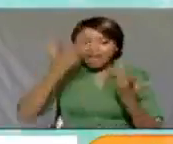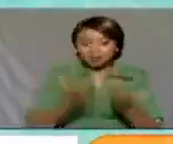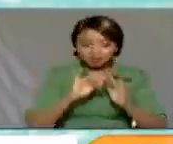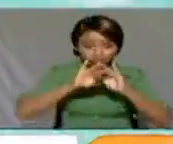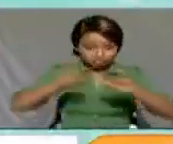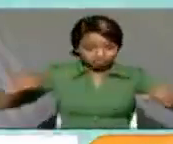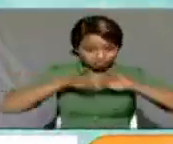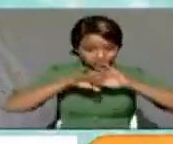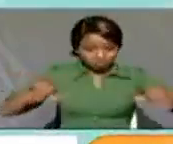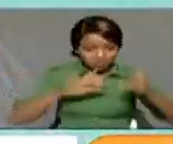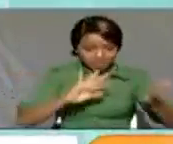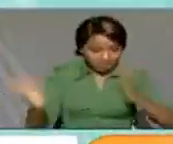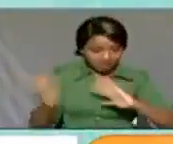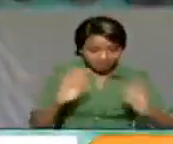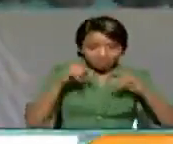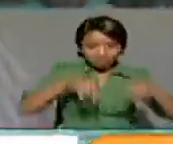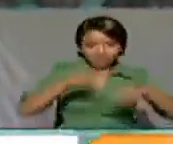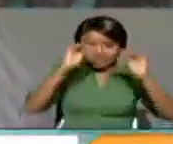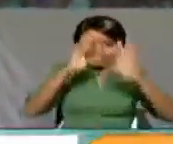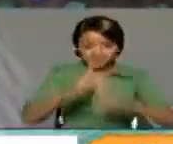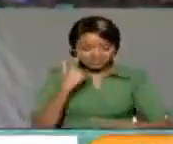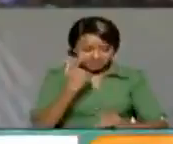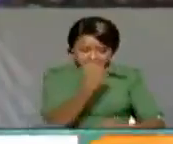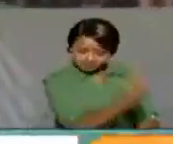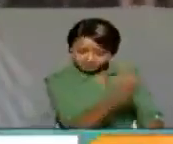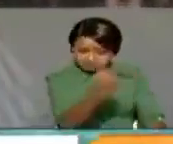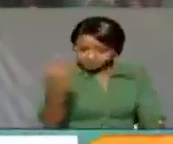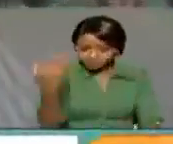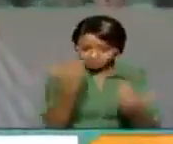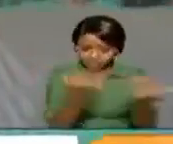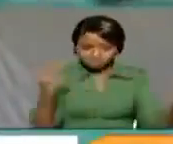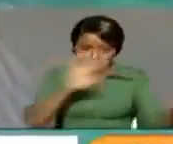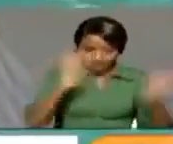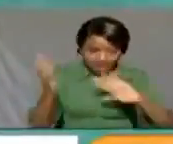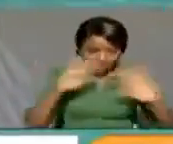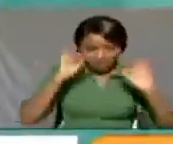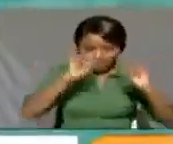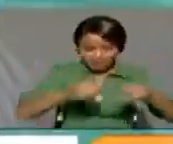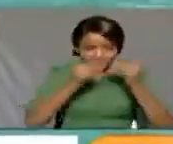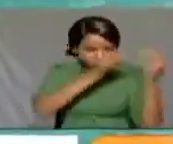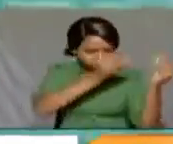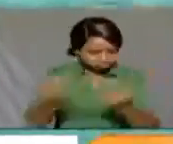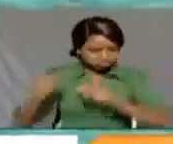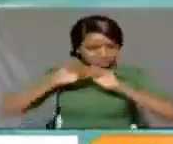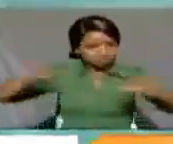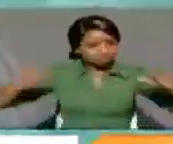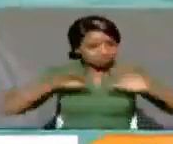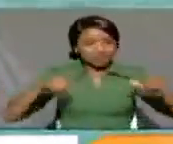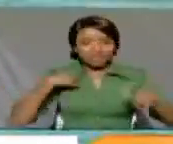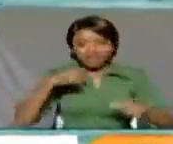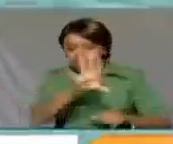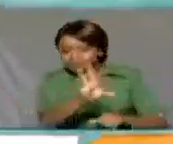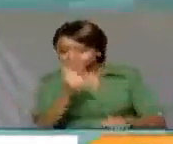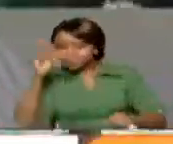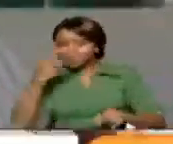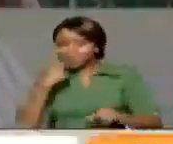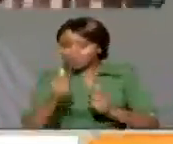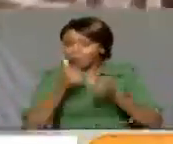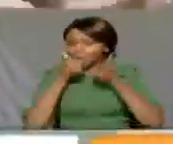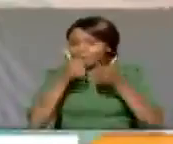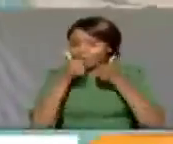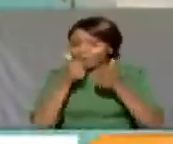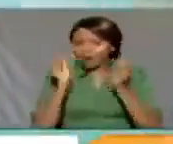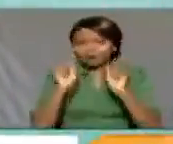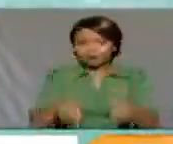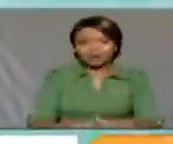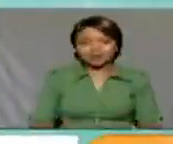Katika somo la leo, mwalimu anatathmini uwezo wa kila mwanafunzi wa kupiga mbizi na kutambua ni yupi miongoni mwao mwenye kipaji na talanta zaidi ya